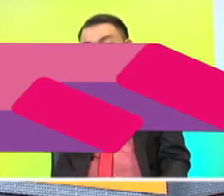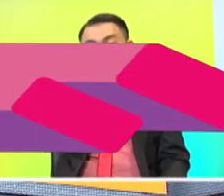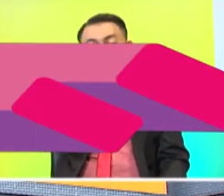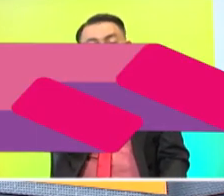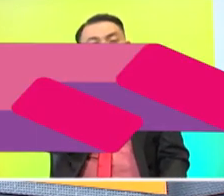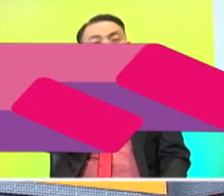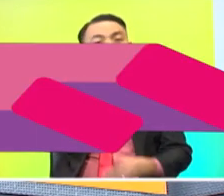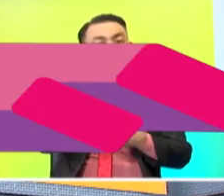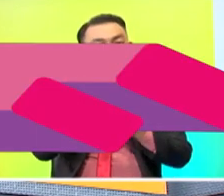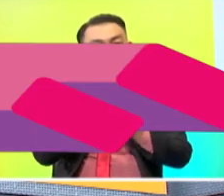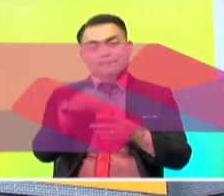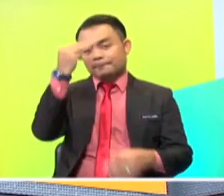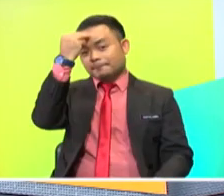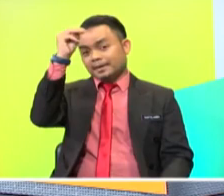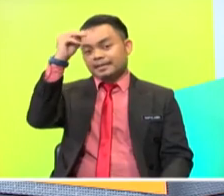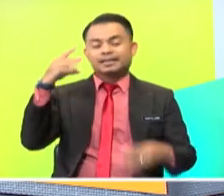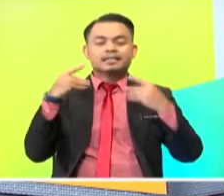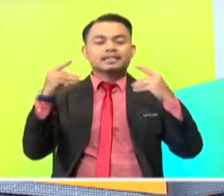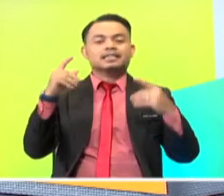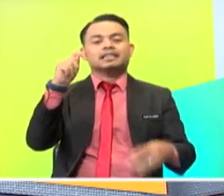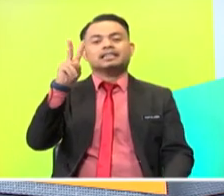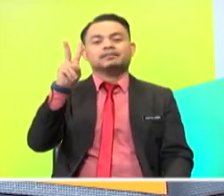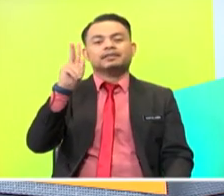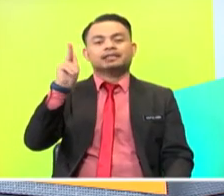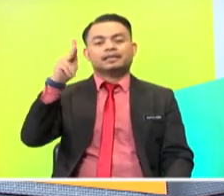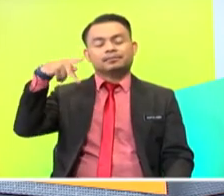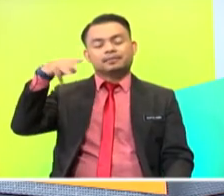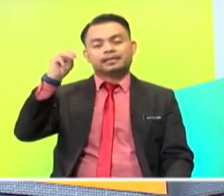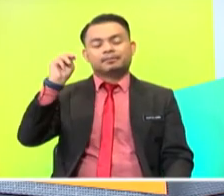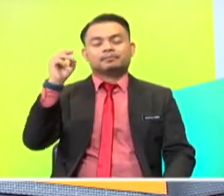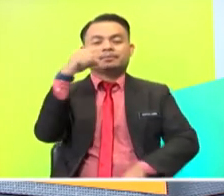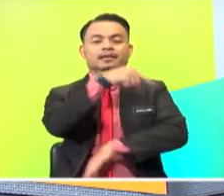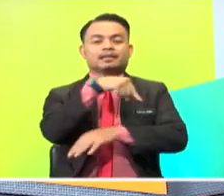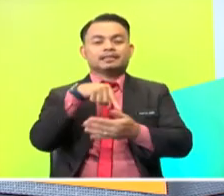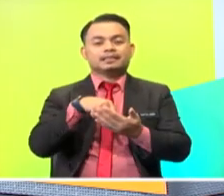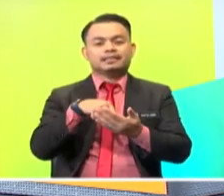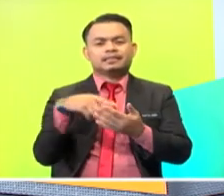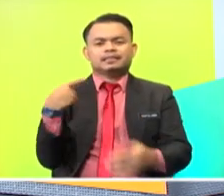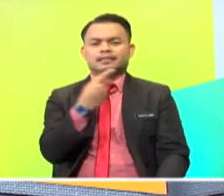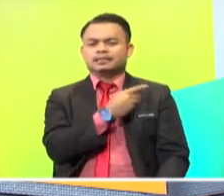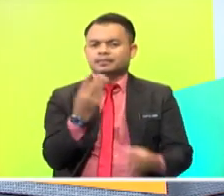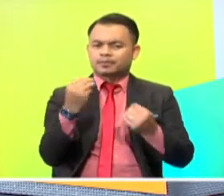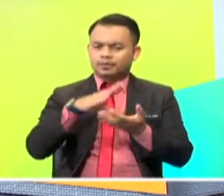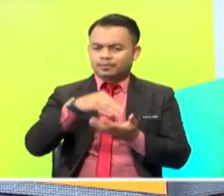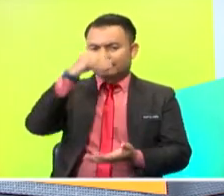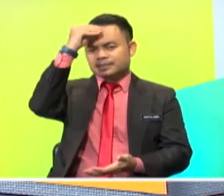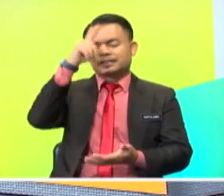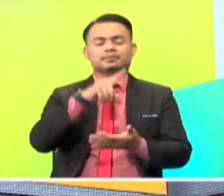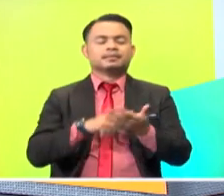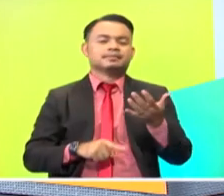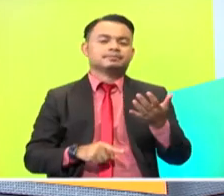kegemaran Anda Mohede TV cpm dan hari ini kita Nabila jauh ya Dek